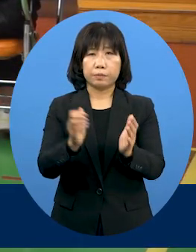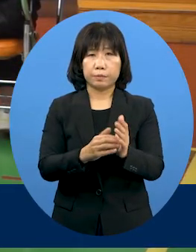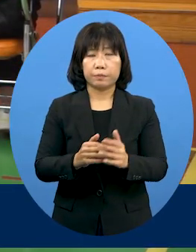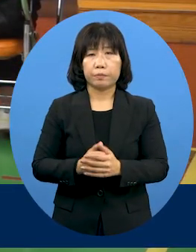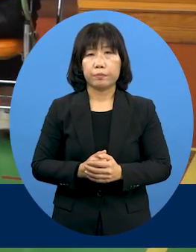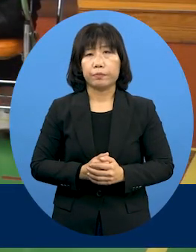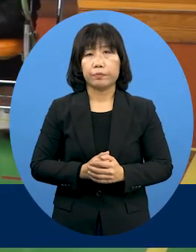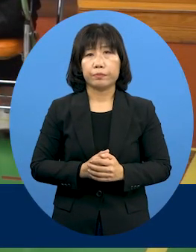전했습니다